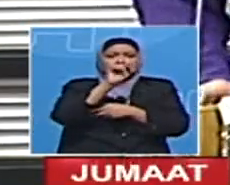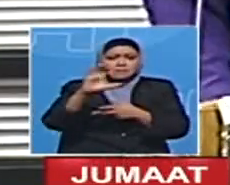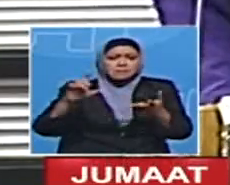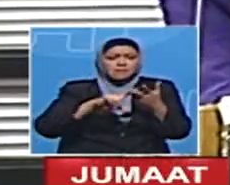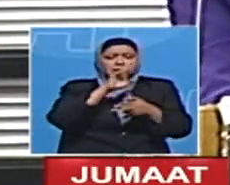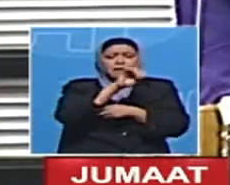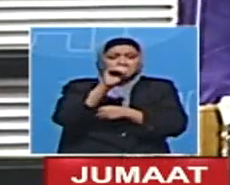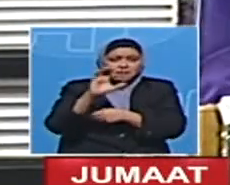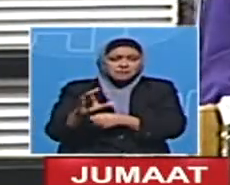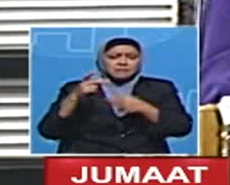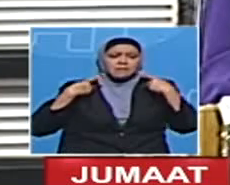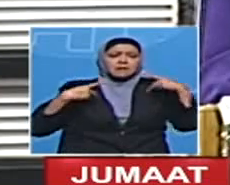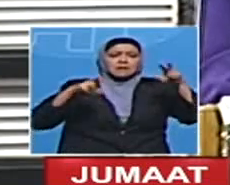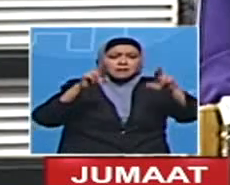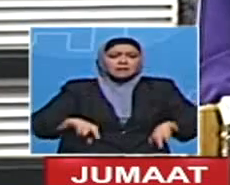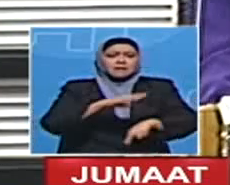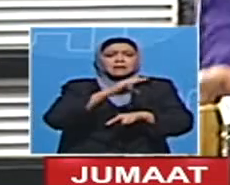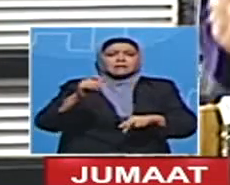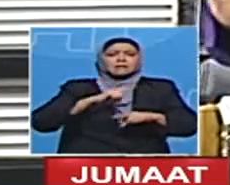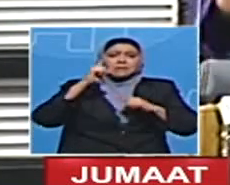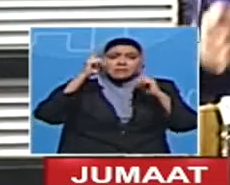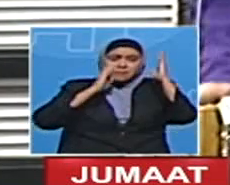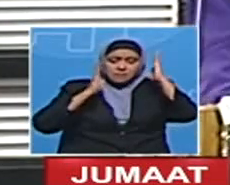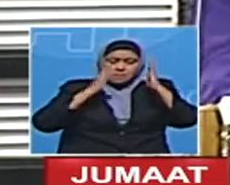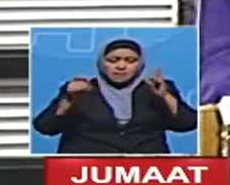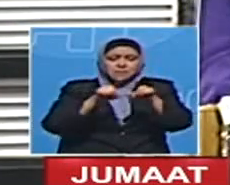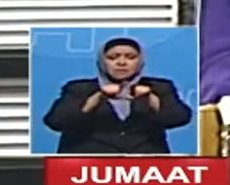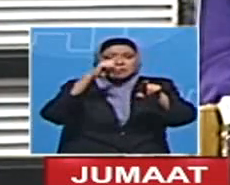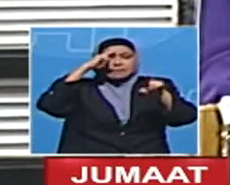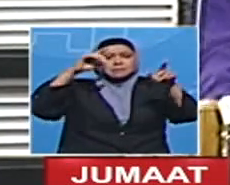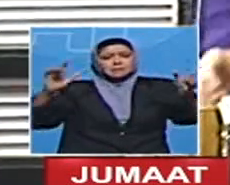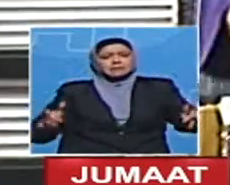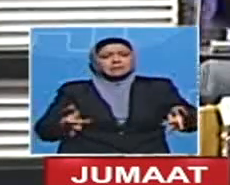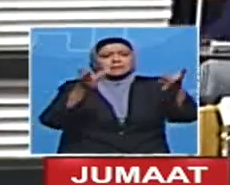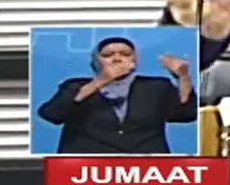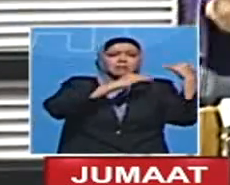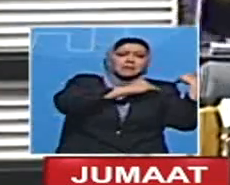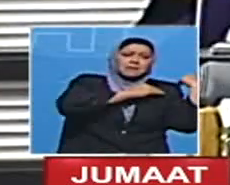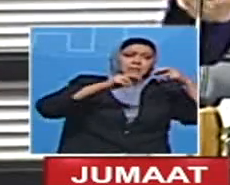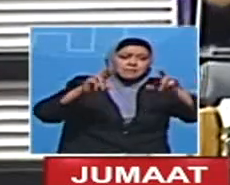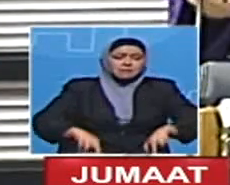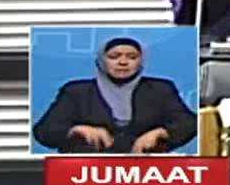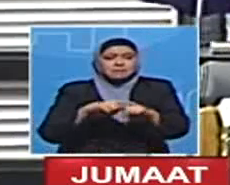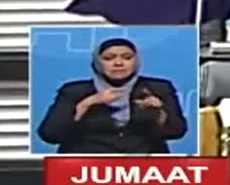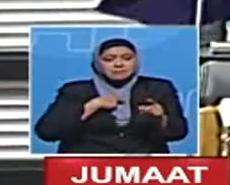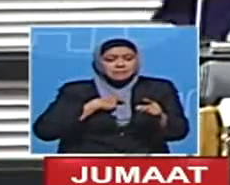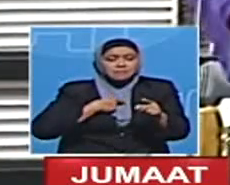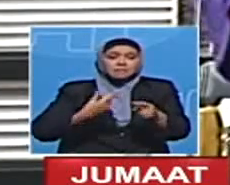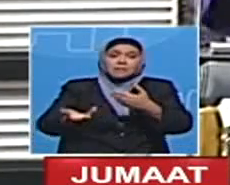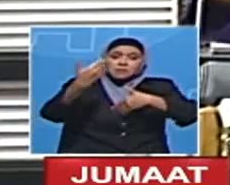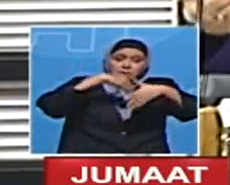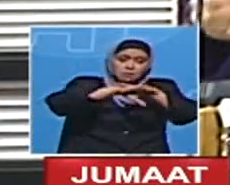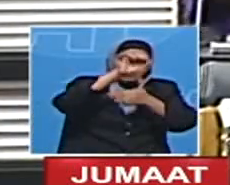demi meringankan kos Sara hidup rakyat tuan yang di-pertua pada sudut lain kemasukan pelaburan asing pula terus